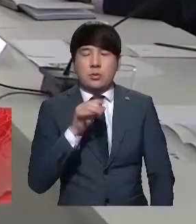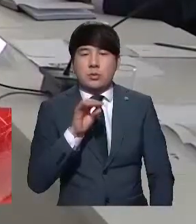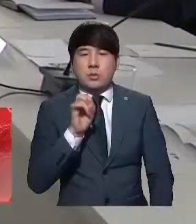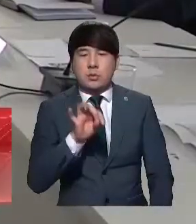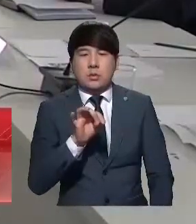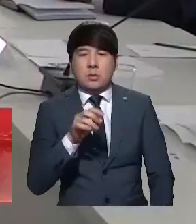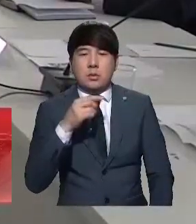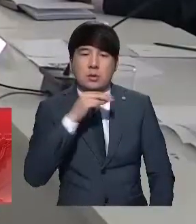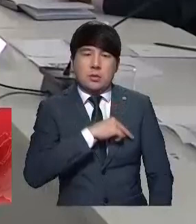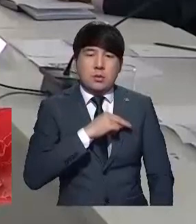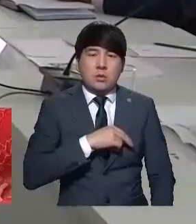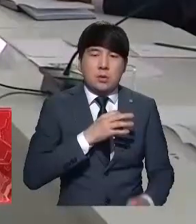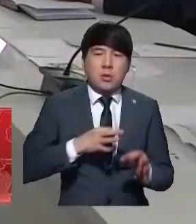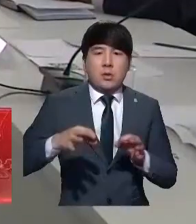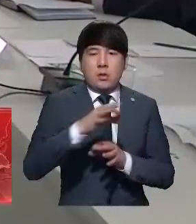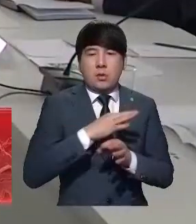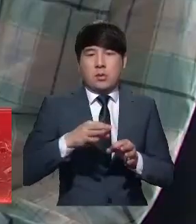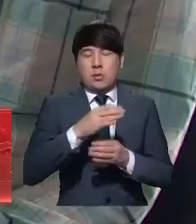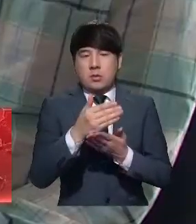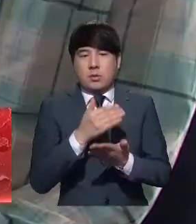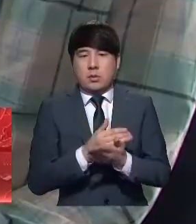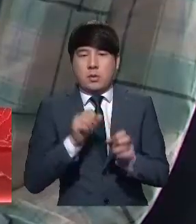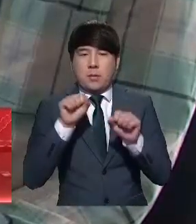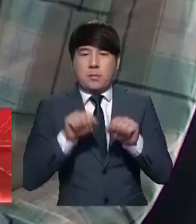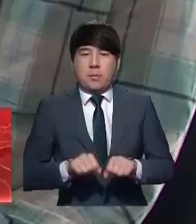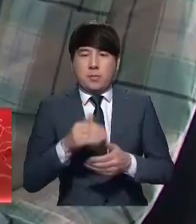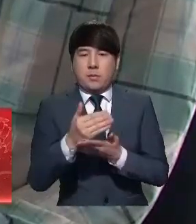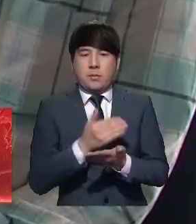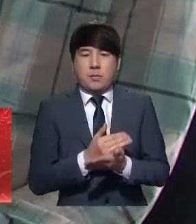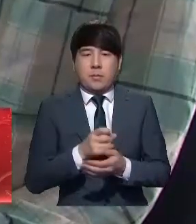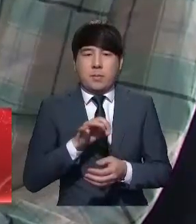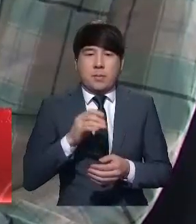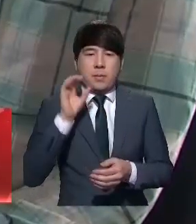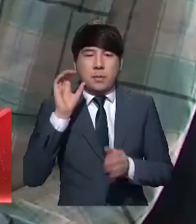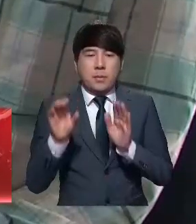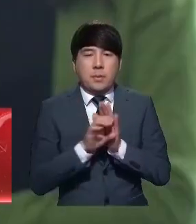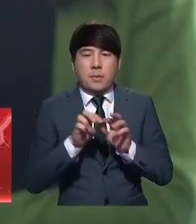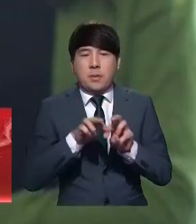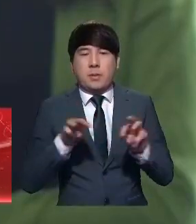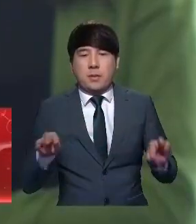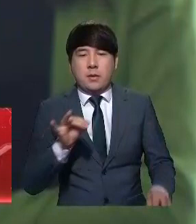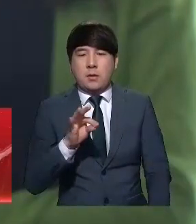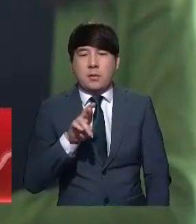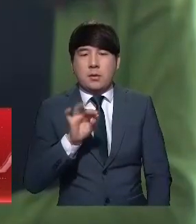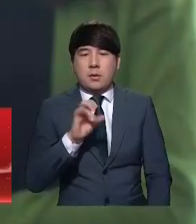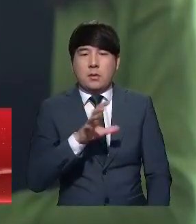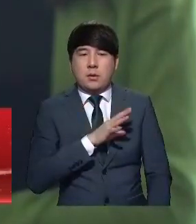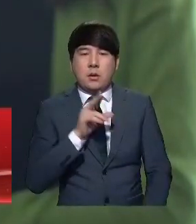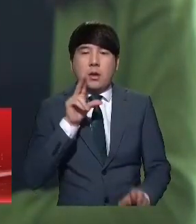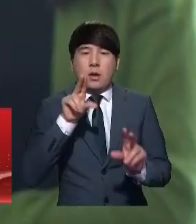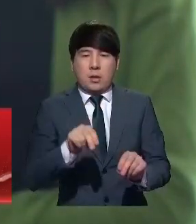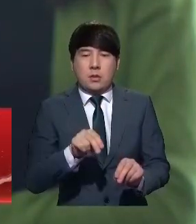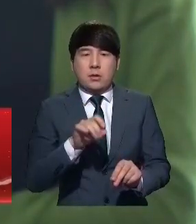чтобы работники СМИ разбирались в законах и знали права человека. Все предложения выслушала министр информации Аида Балаева и обещала взять